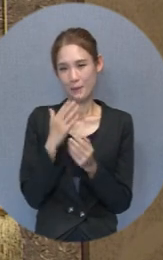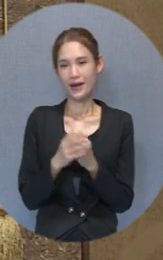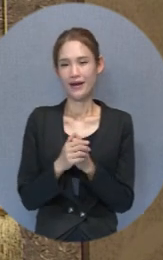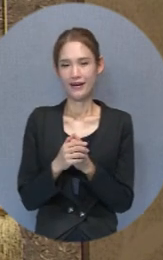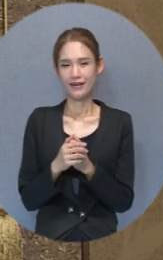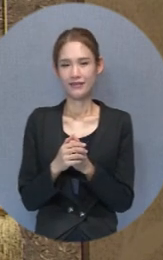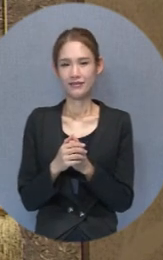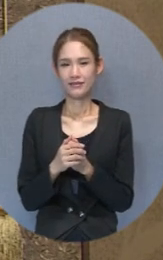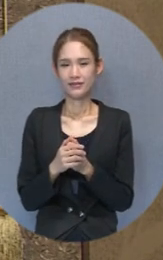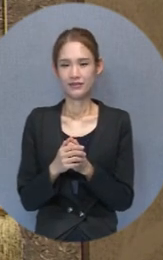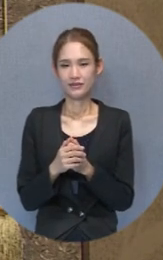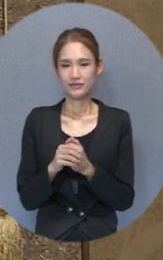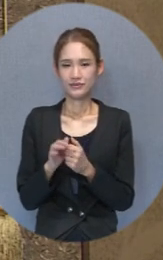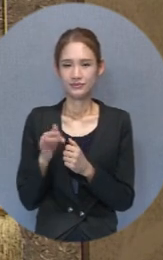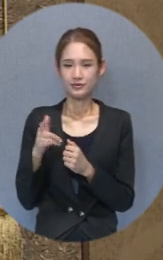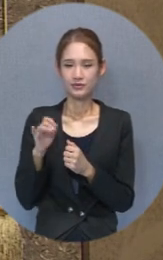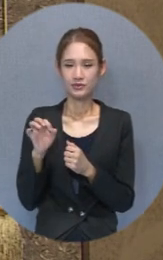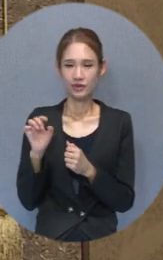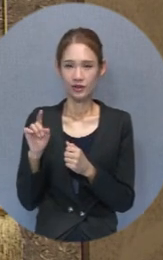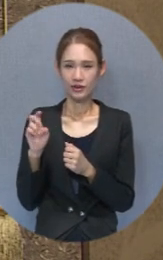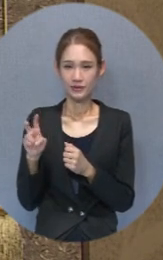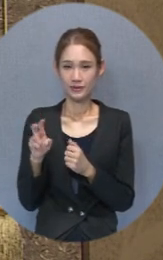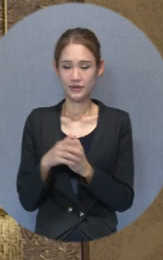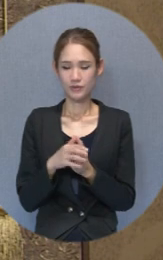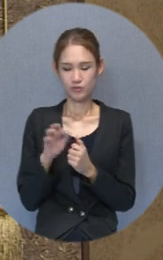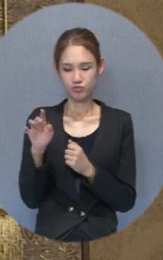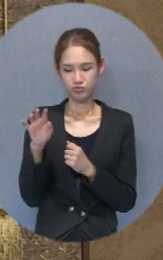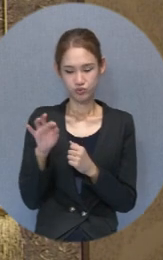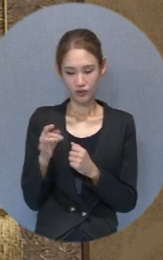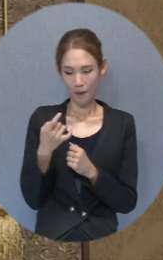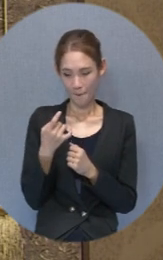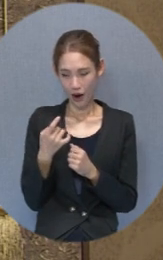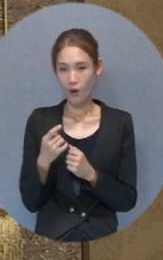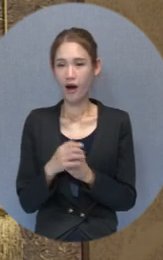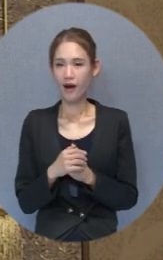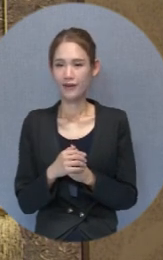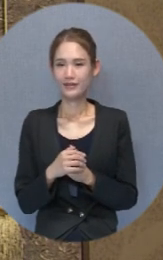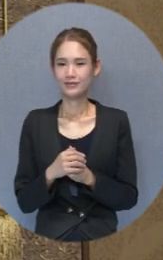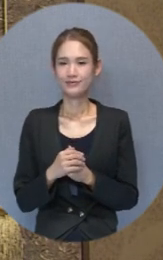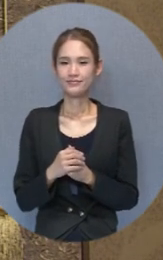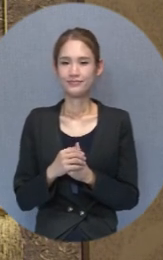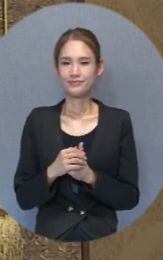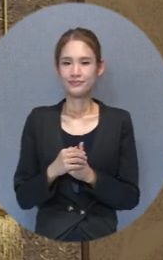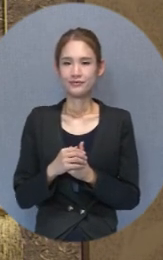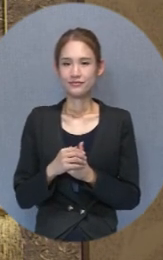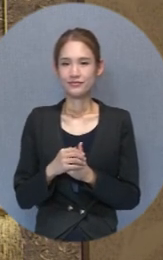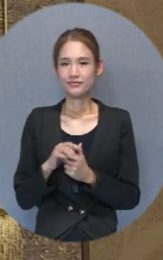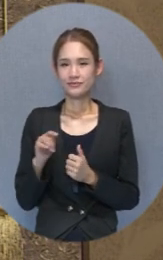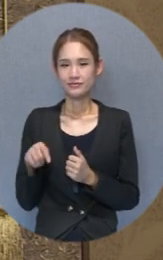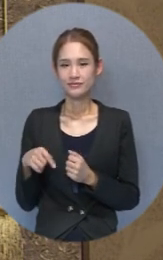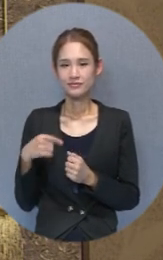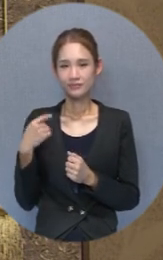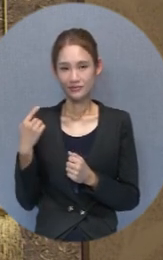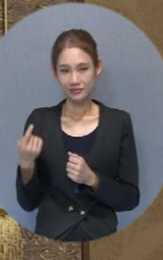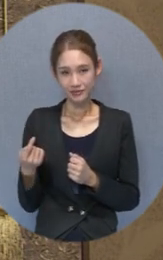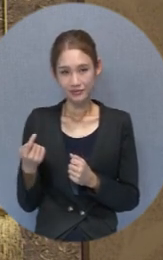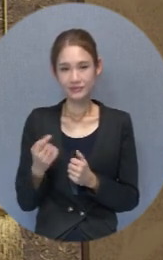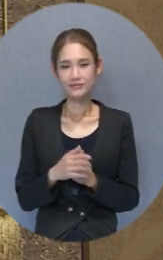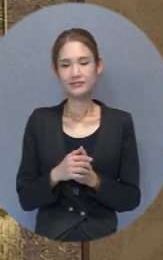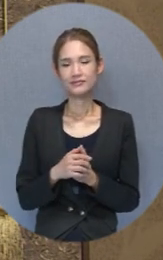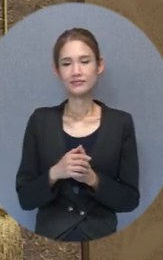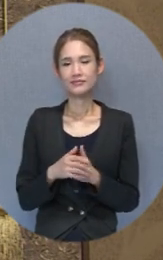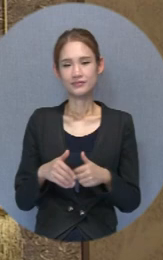그러면서 점자를 이제 배워보는 거예요. 접해보는 거죠. 예. 그리고 난 다음에 이제